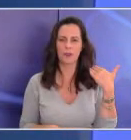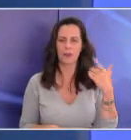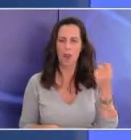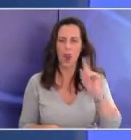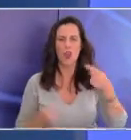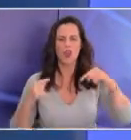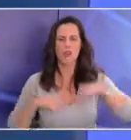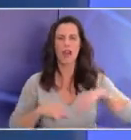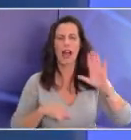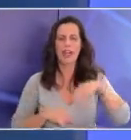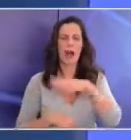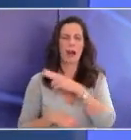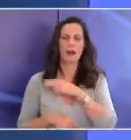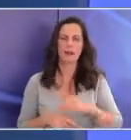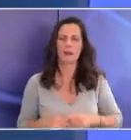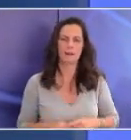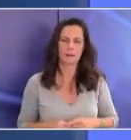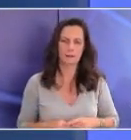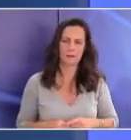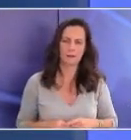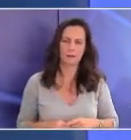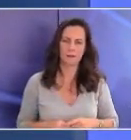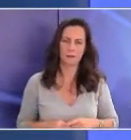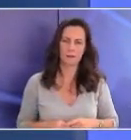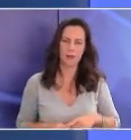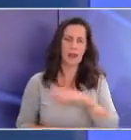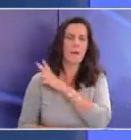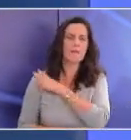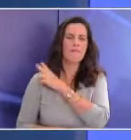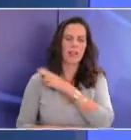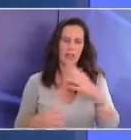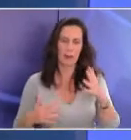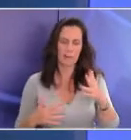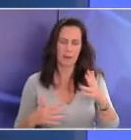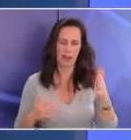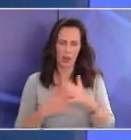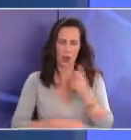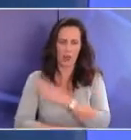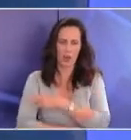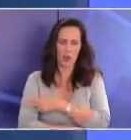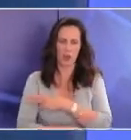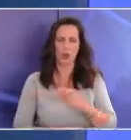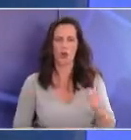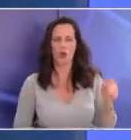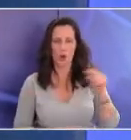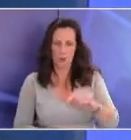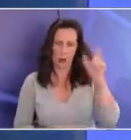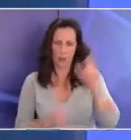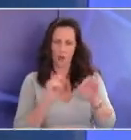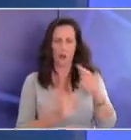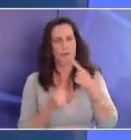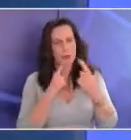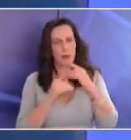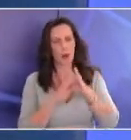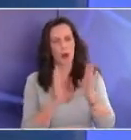לא יושב ראש, היה מפקד המטה של החקירות של המשטרה. והוא בא עם סגל שלו, ודיברנו